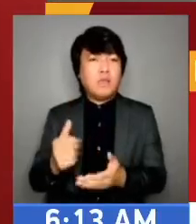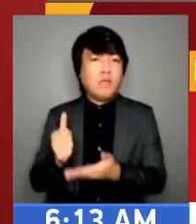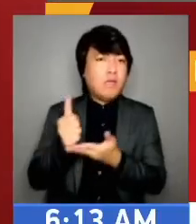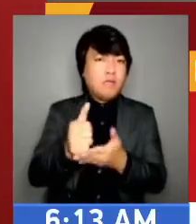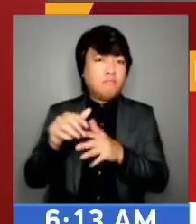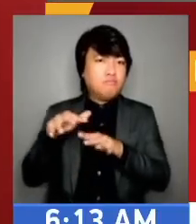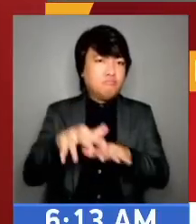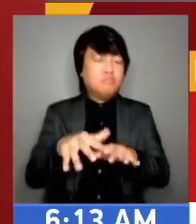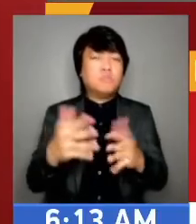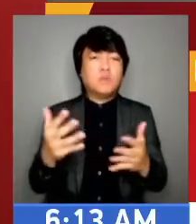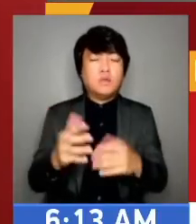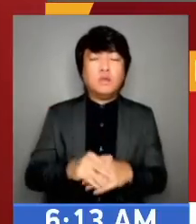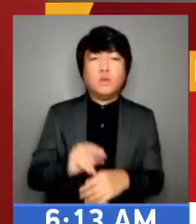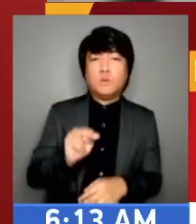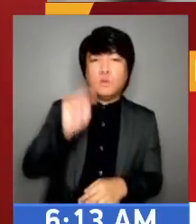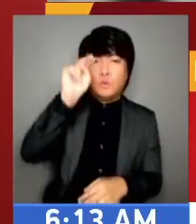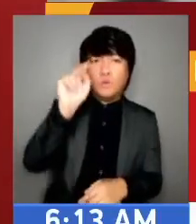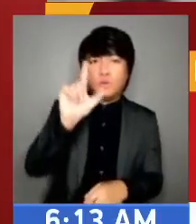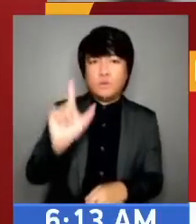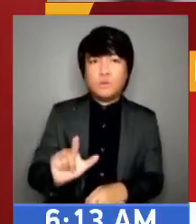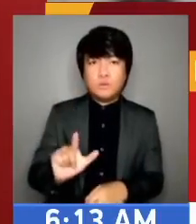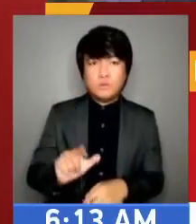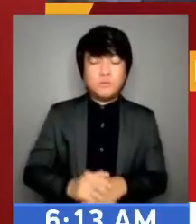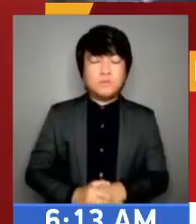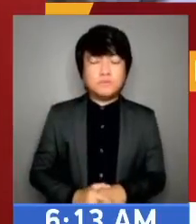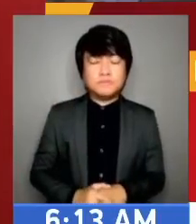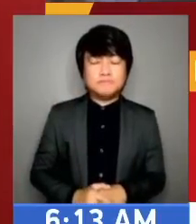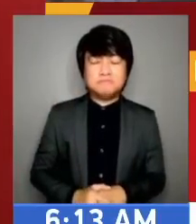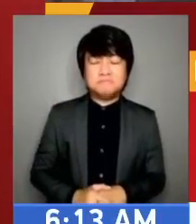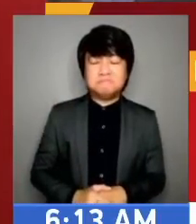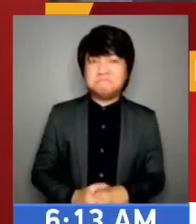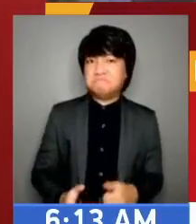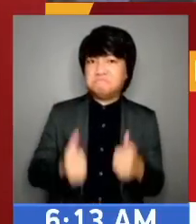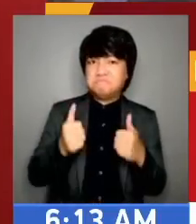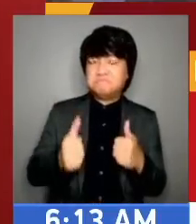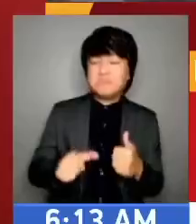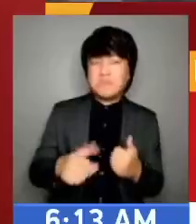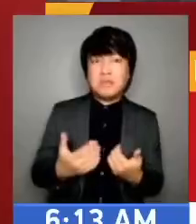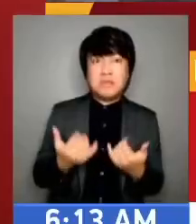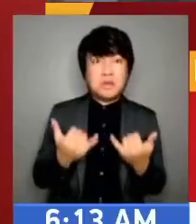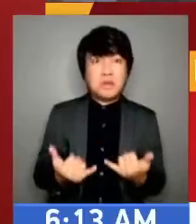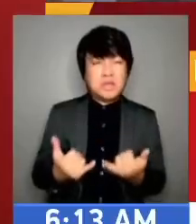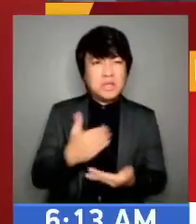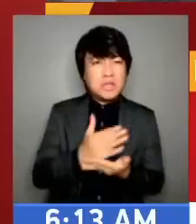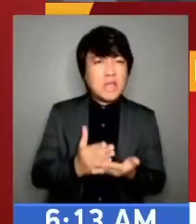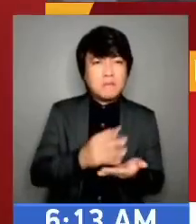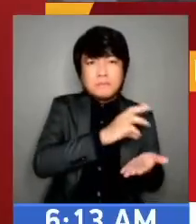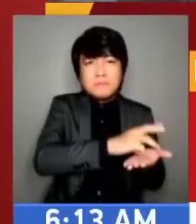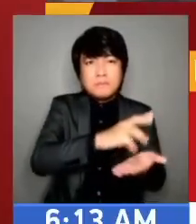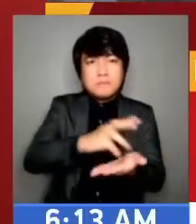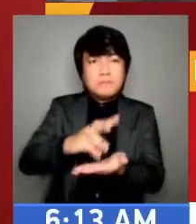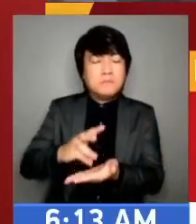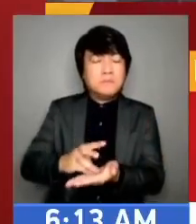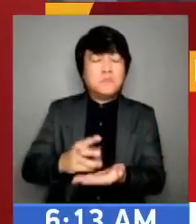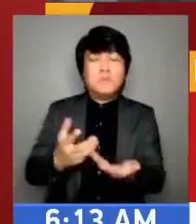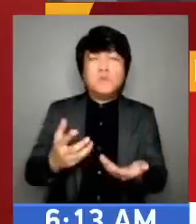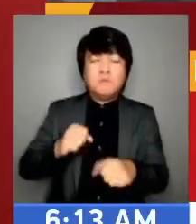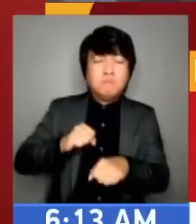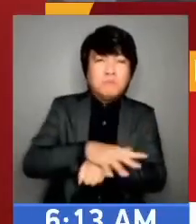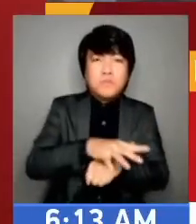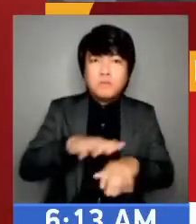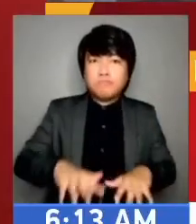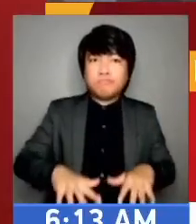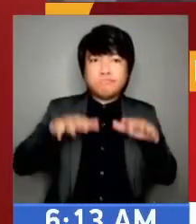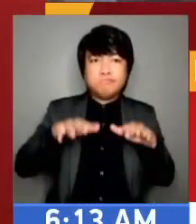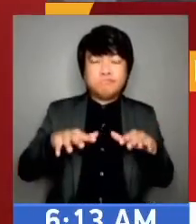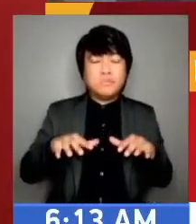Luzon. Nako, sige, susubaybayan na lang natin yan dahil siyempre may mga lugar pa ho ngayon na may mga matindi pa epekto ng baha at malamang ng bagyo